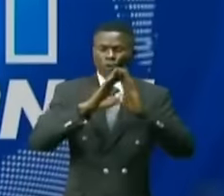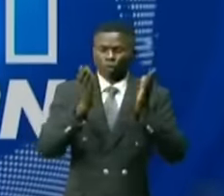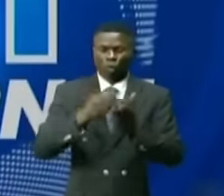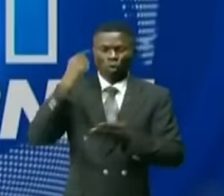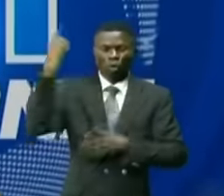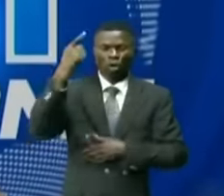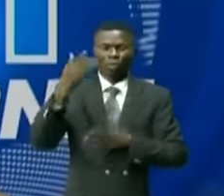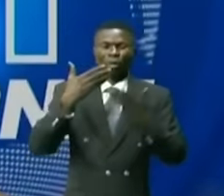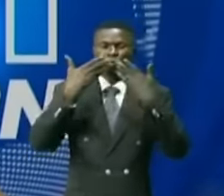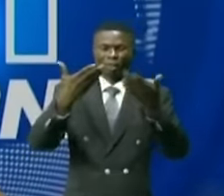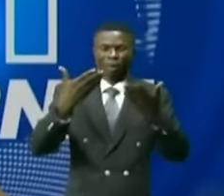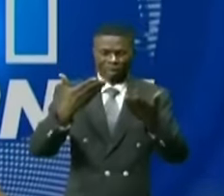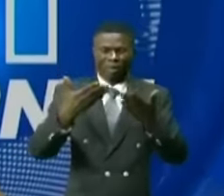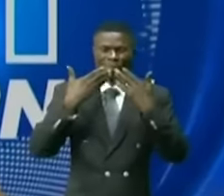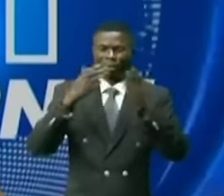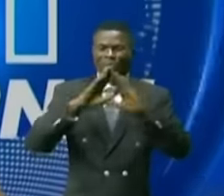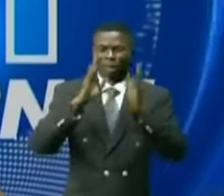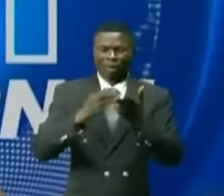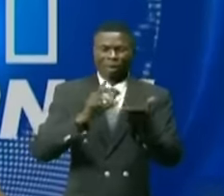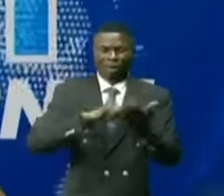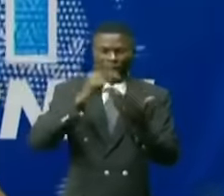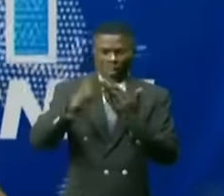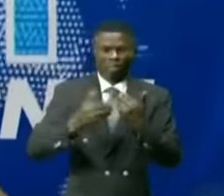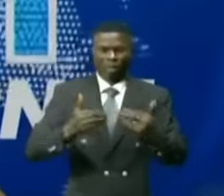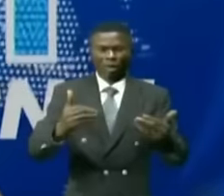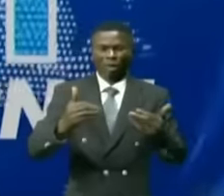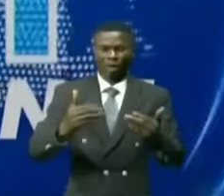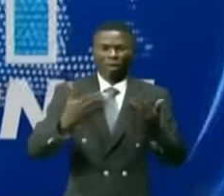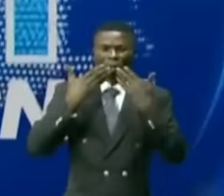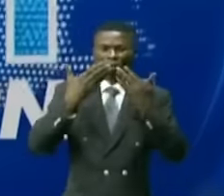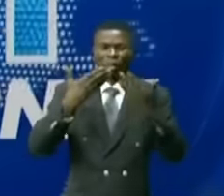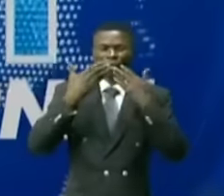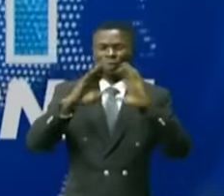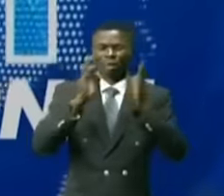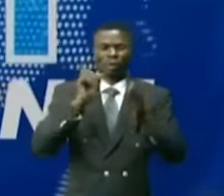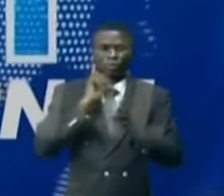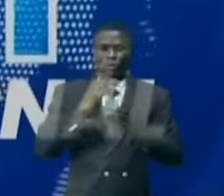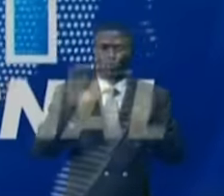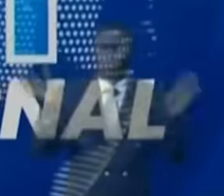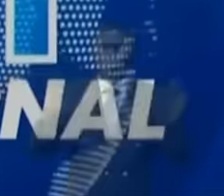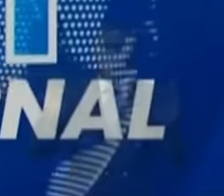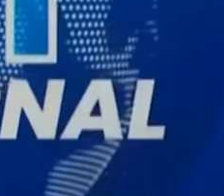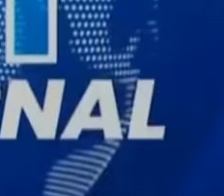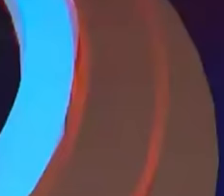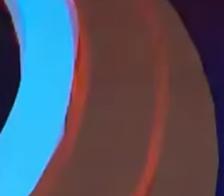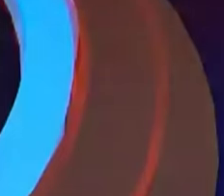à travers le monde. Restez avec nous. Le programme continue. Excellente soirée à toutes et à tous.